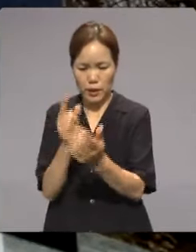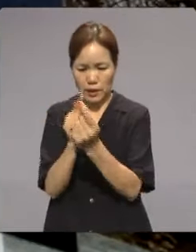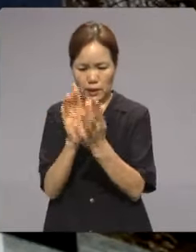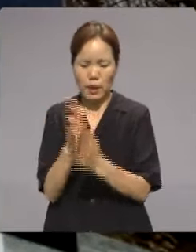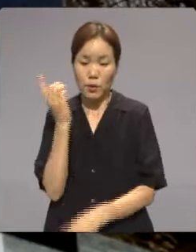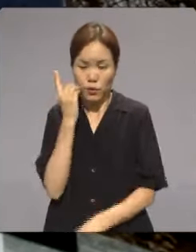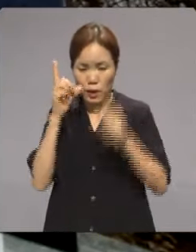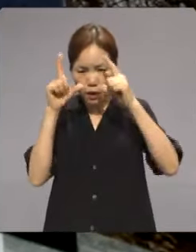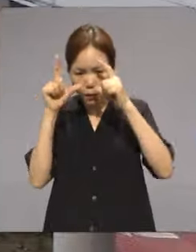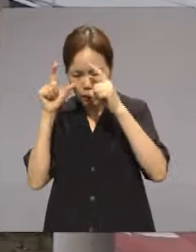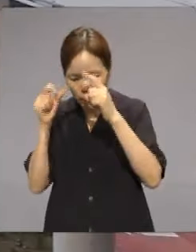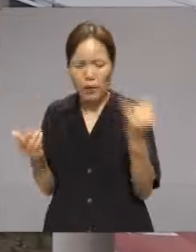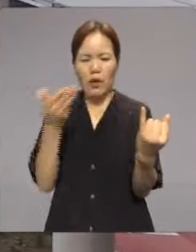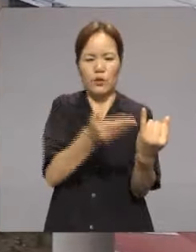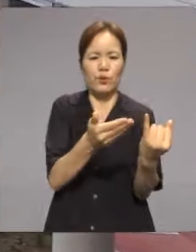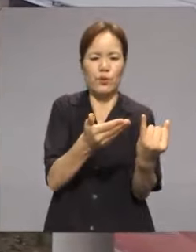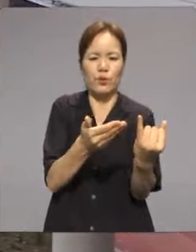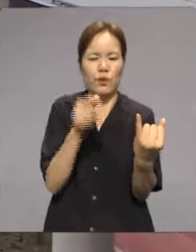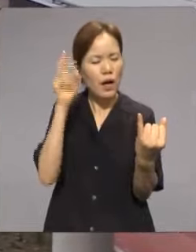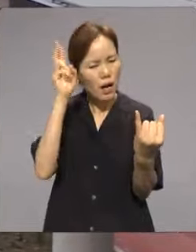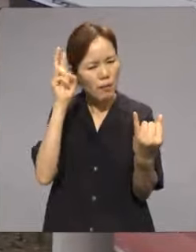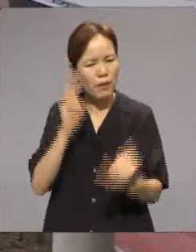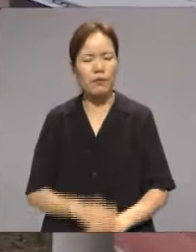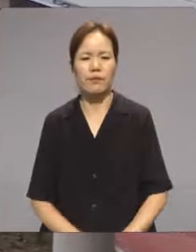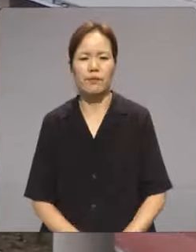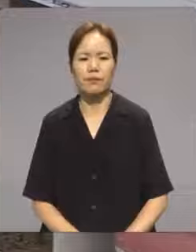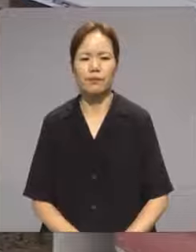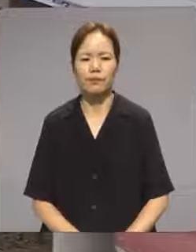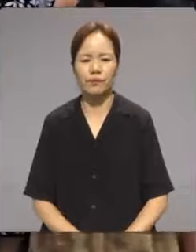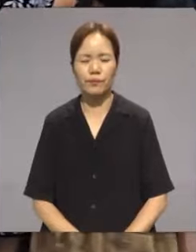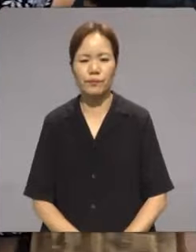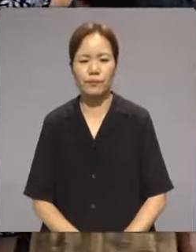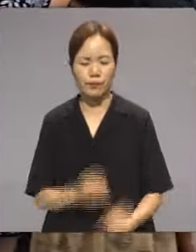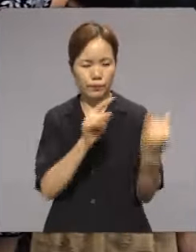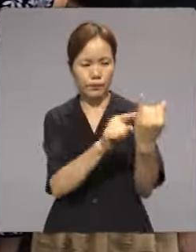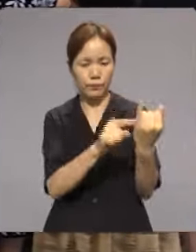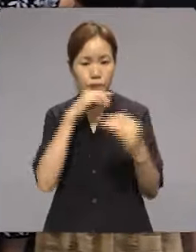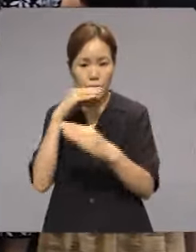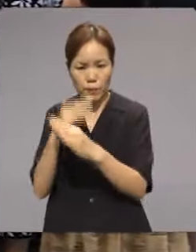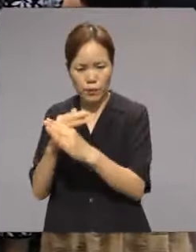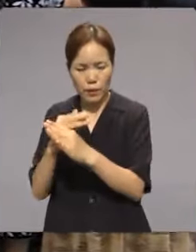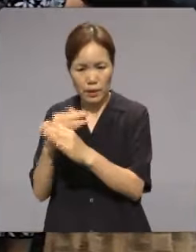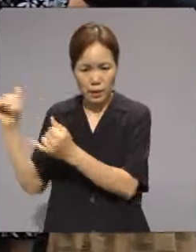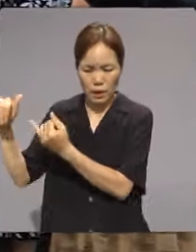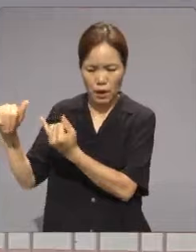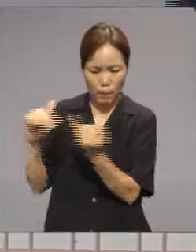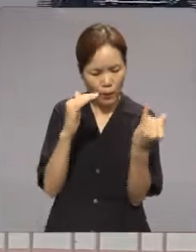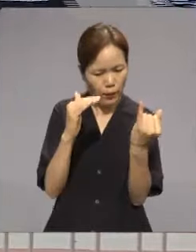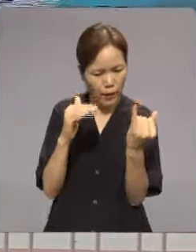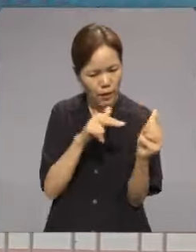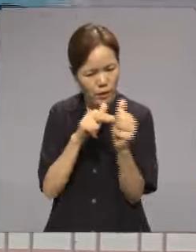휴대전화 등으로 찍어서 넘겨줬다는게 당국의 판단입니다 해당 여성은 북한에서 투입한 역포